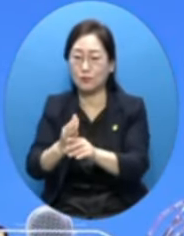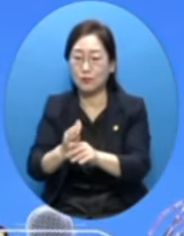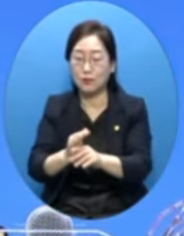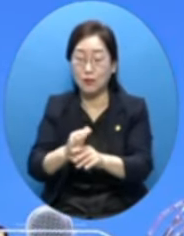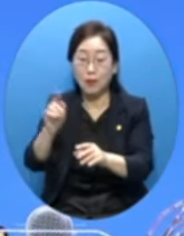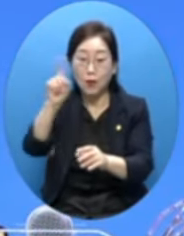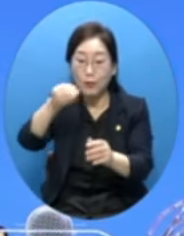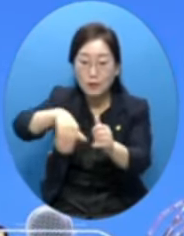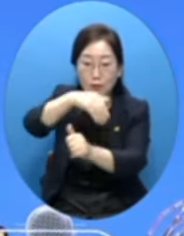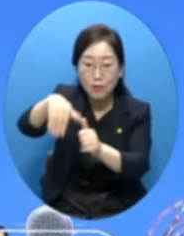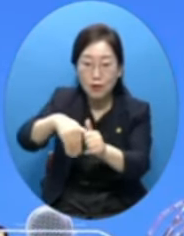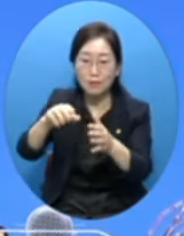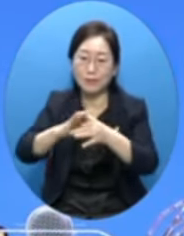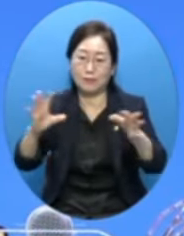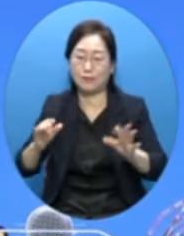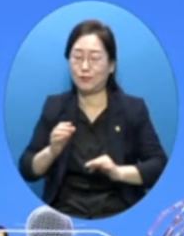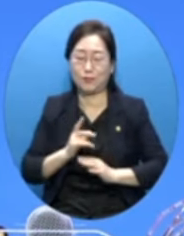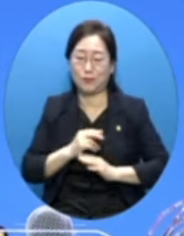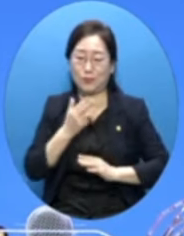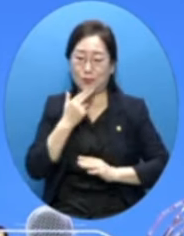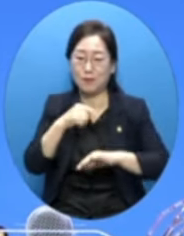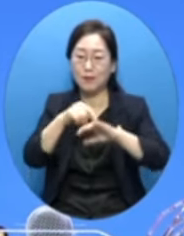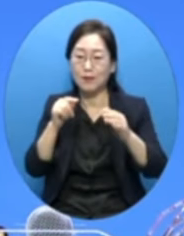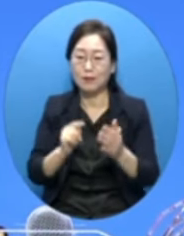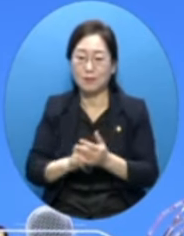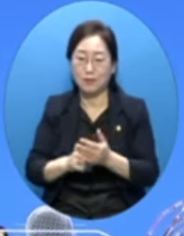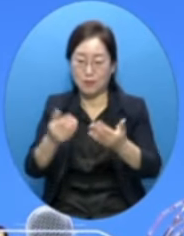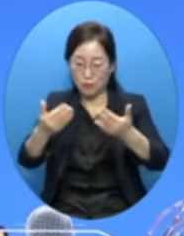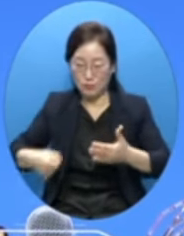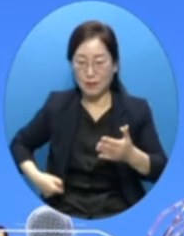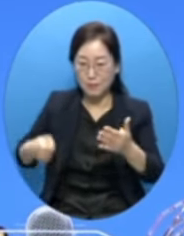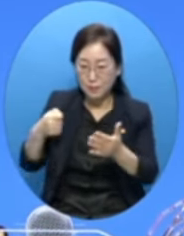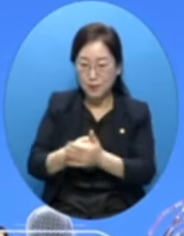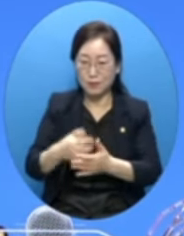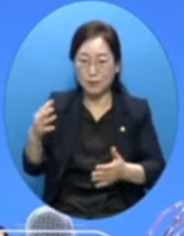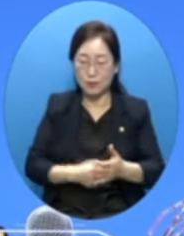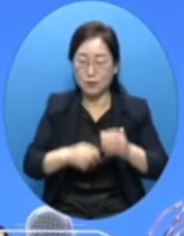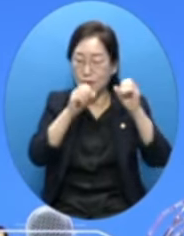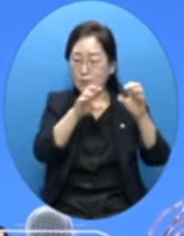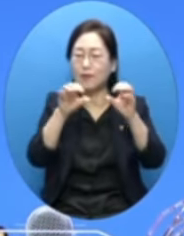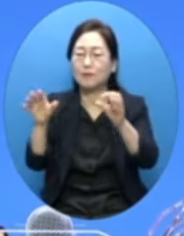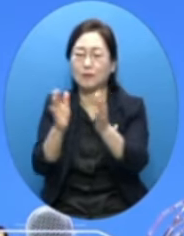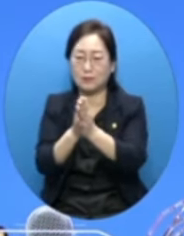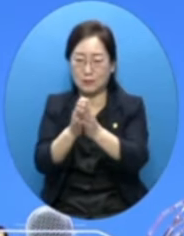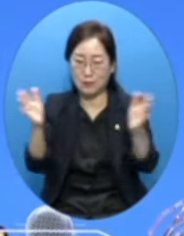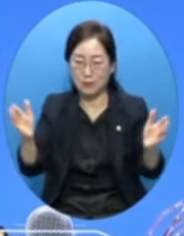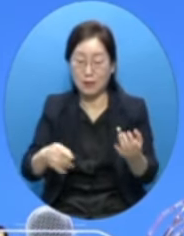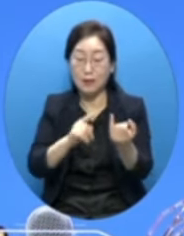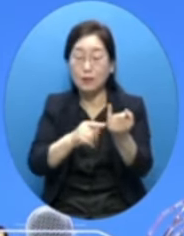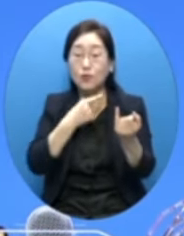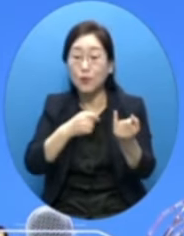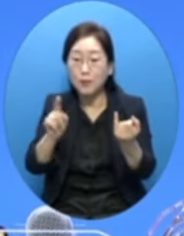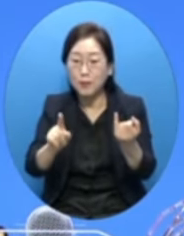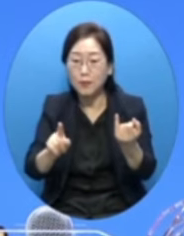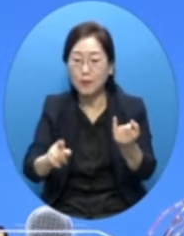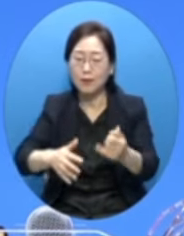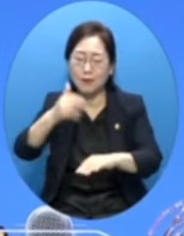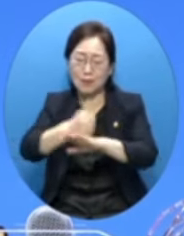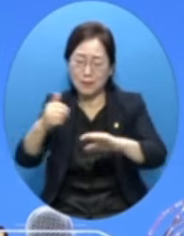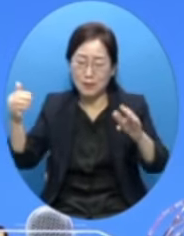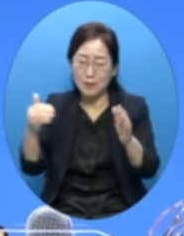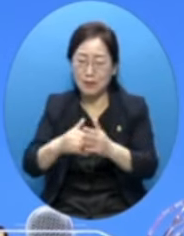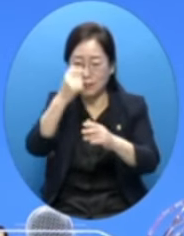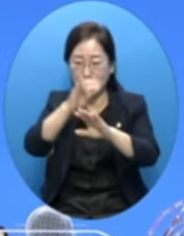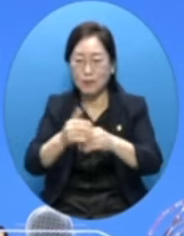상황에도 두려워하지 않냐고 마음에 주신 담담을 갖고 나가서 복음을 전하게 됐습니다. 그녀의 소원은 마지막까지